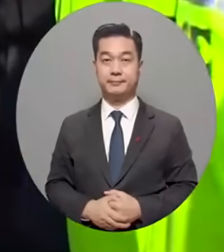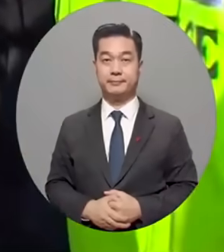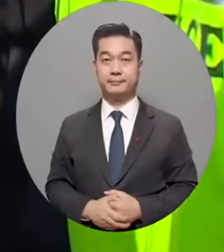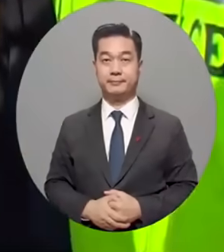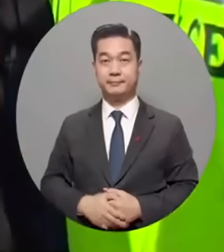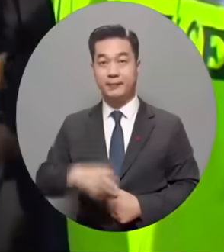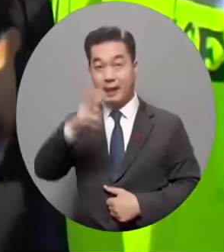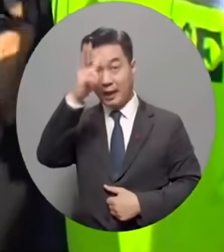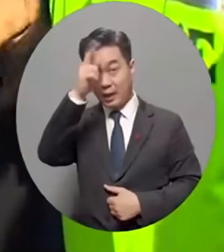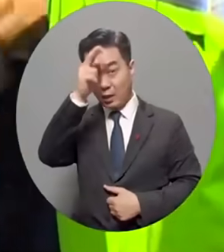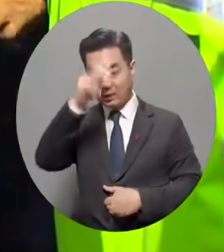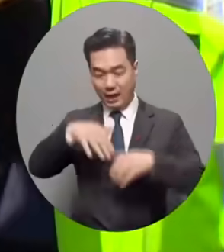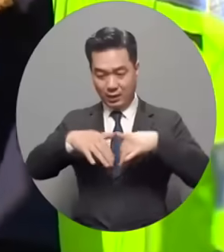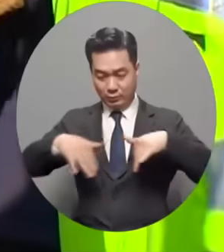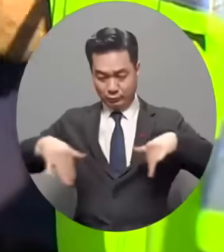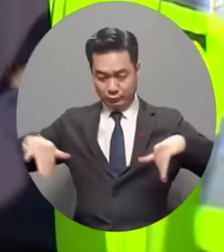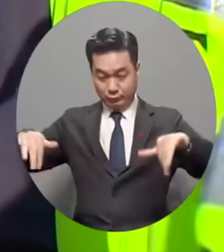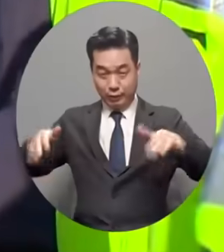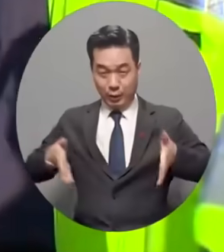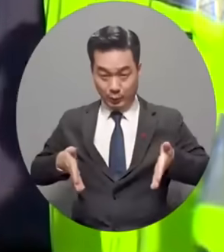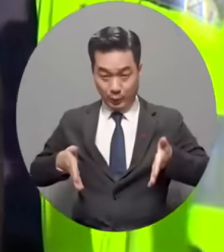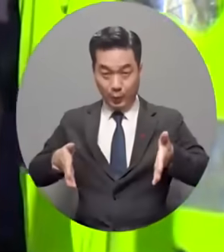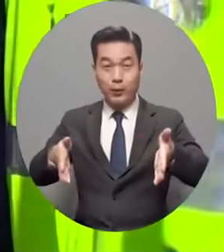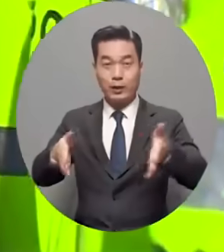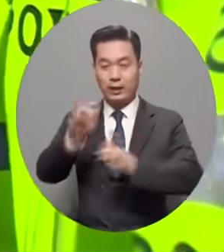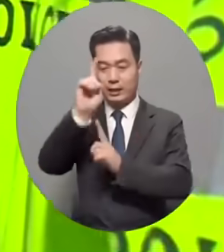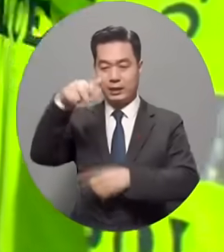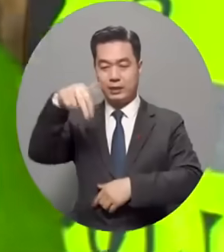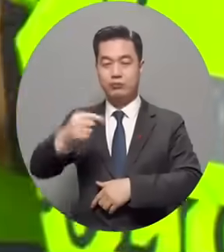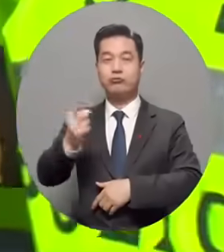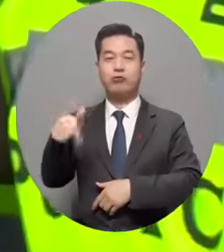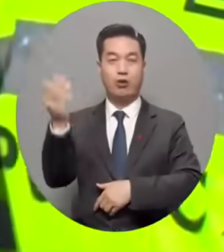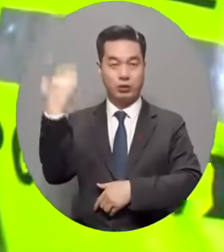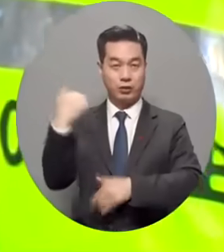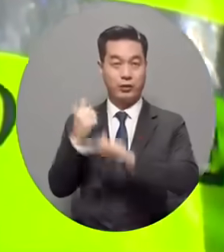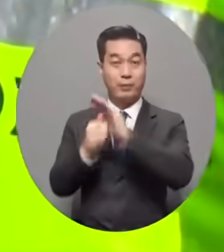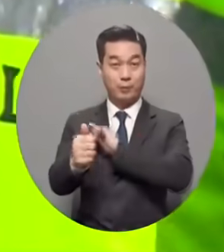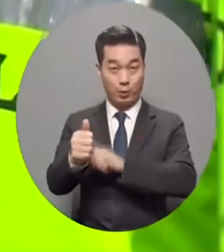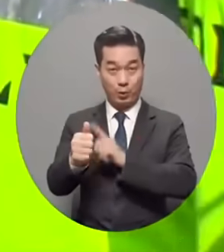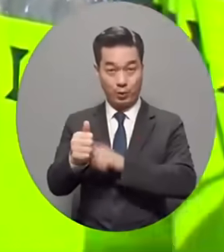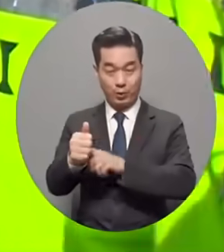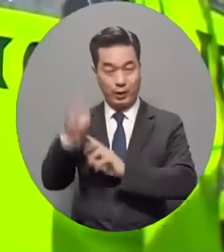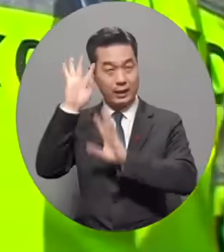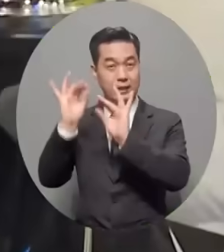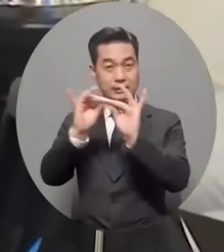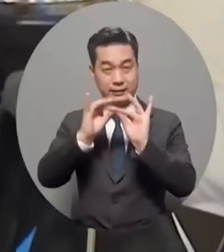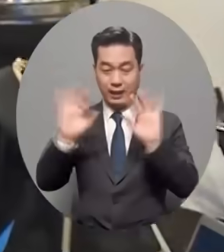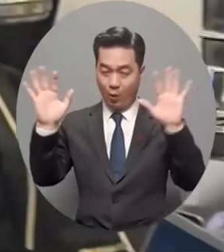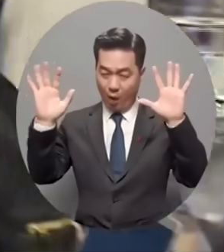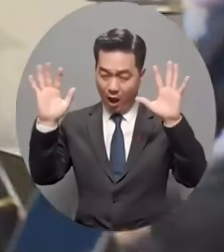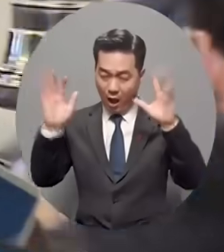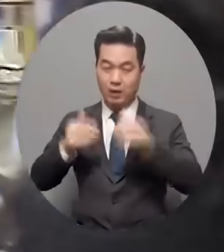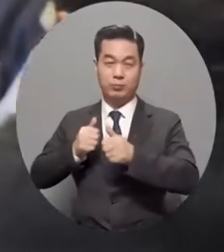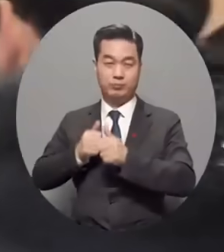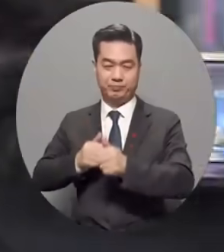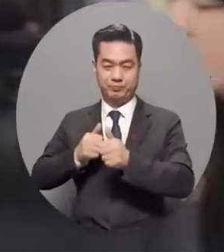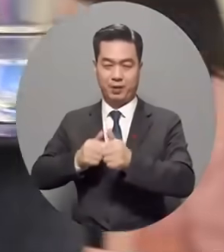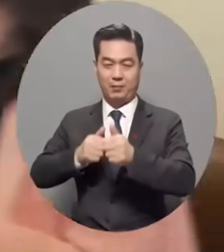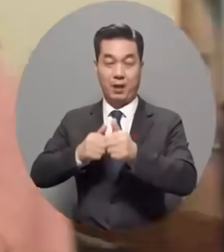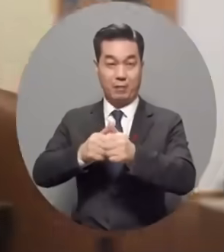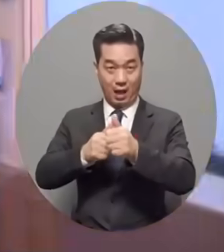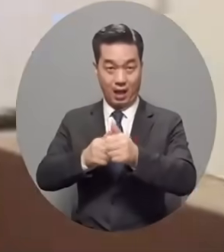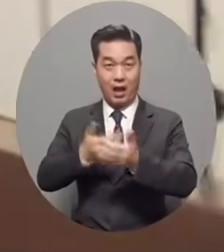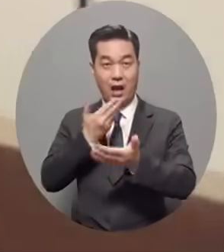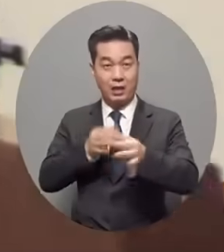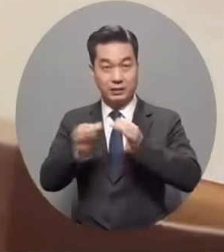경찰 인력이 도열해 마련한 통로 사이로 이준석 전 국민의힘 대표가 지지자들의 환호를 받으며 기자회견 장소인